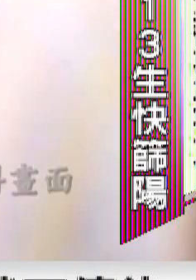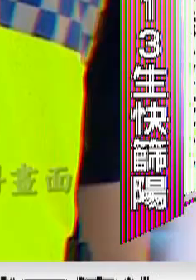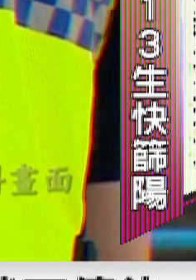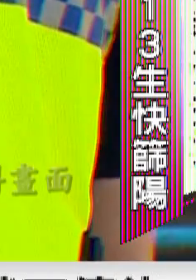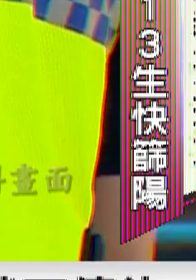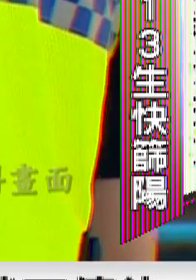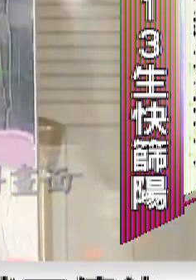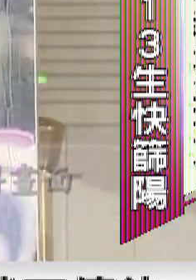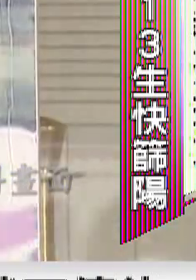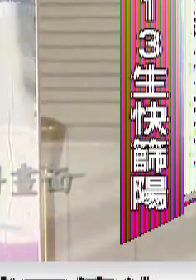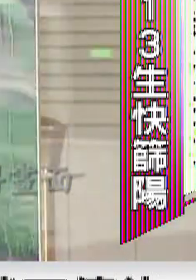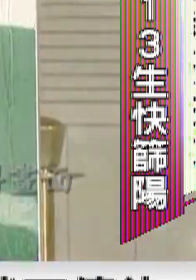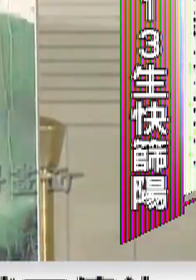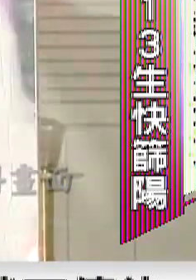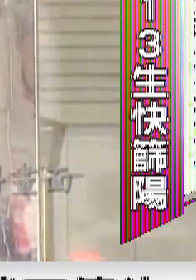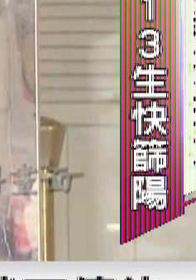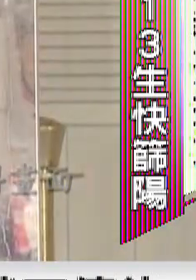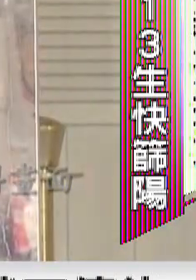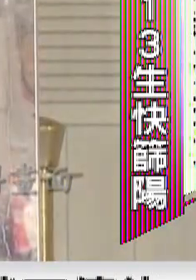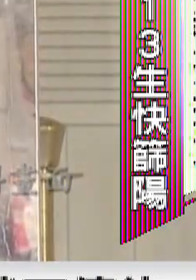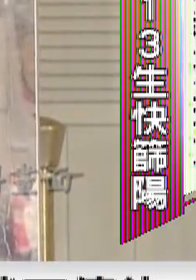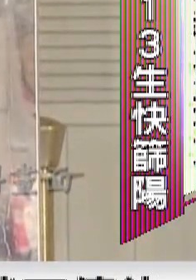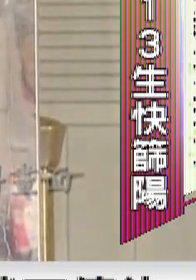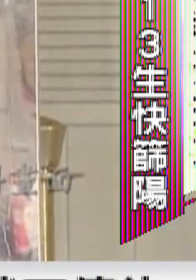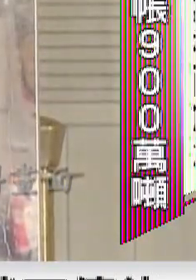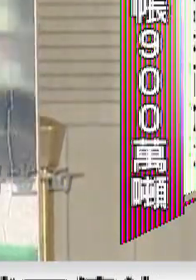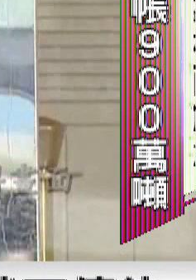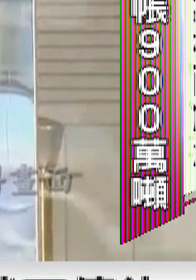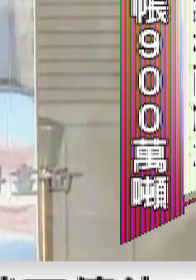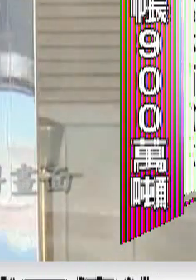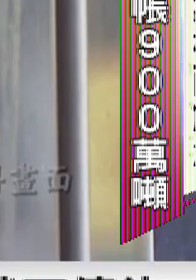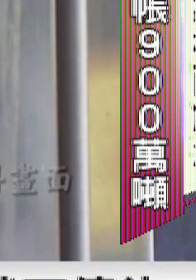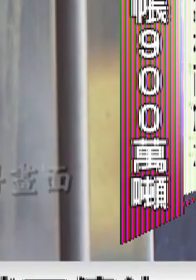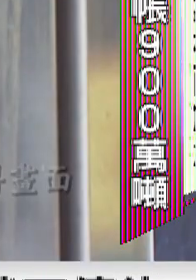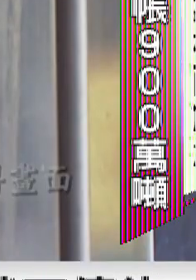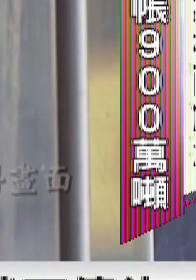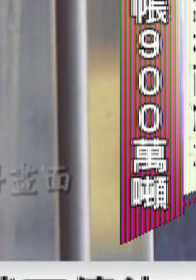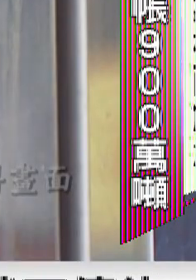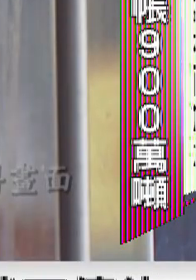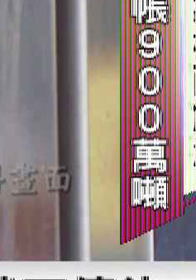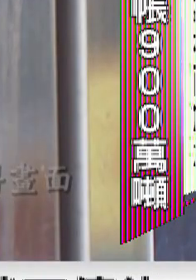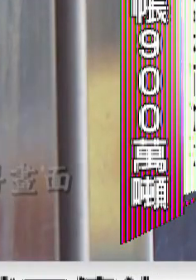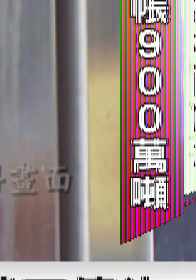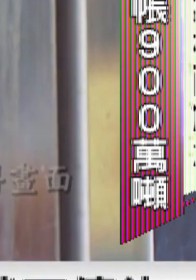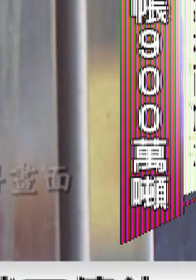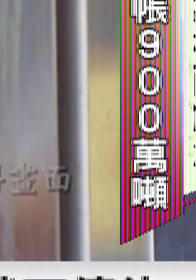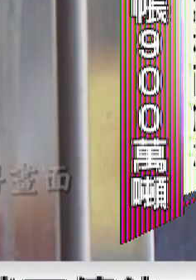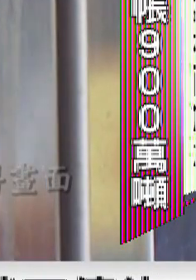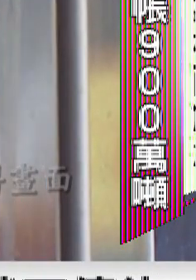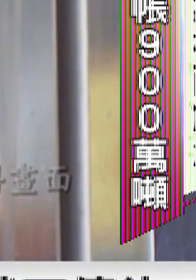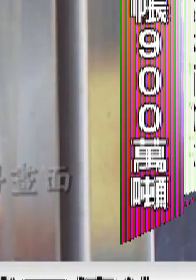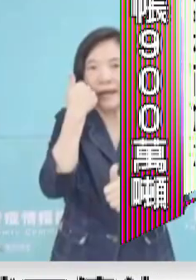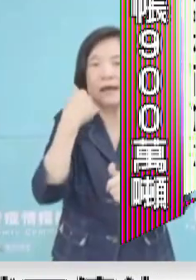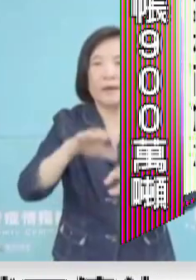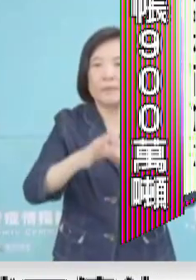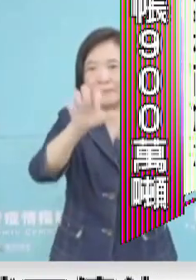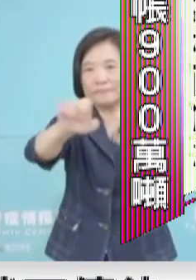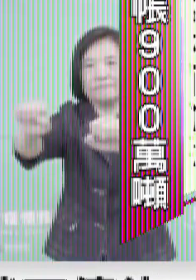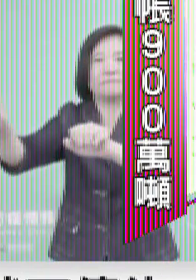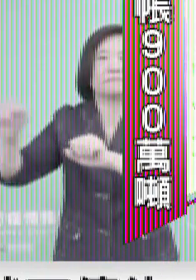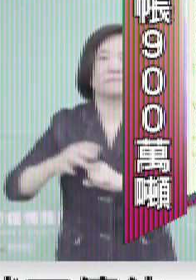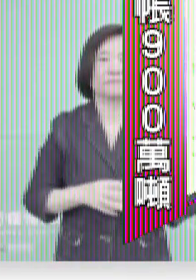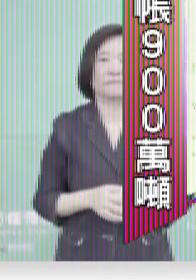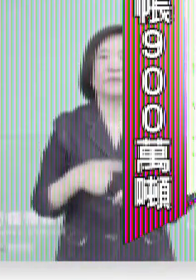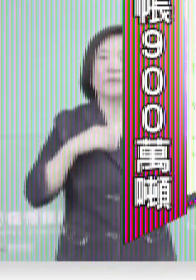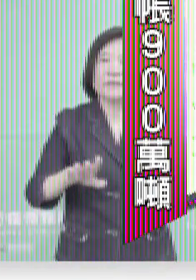情最大危机，北市改变战略，就算无症状确诊，一律送防疫旅馆或是医院。 从现在开